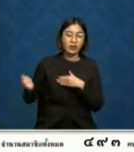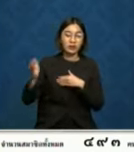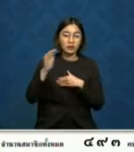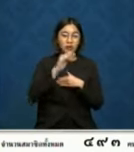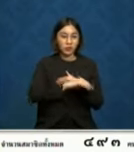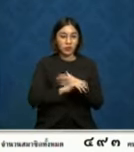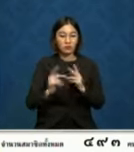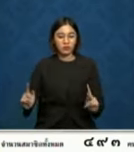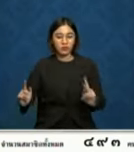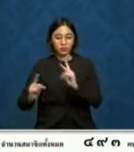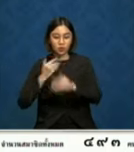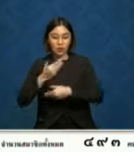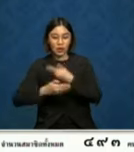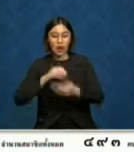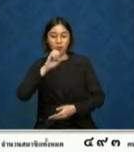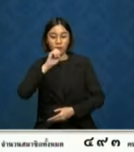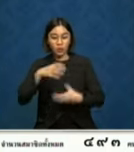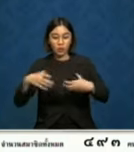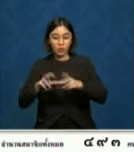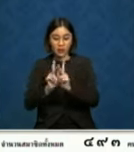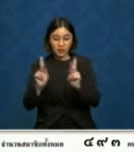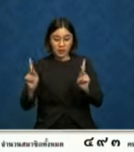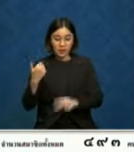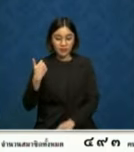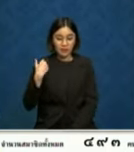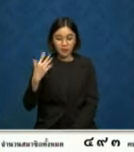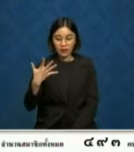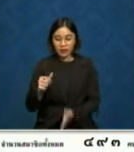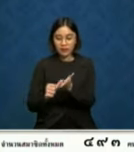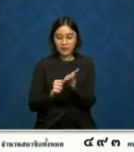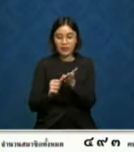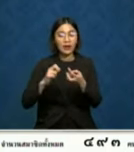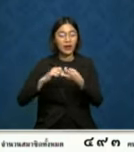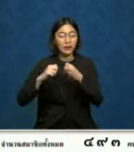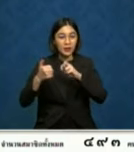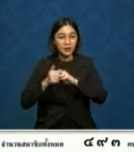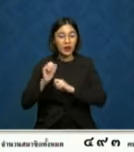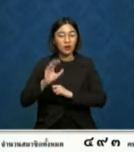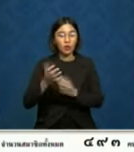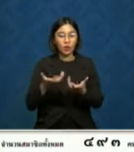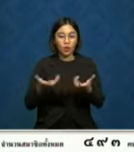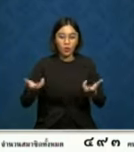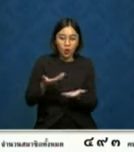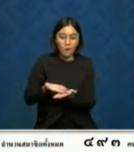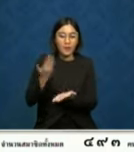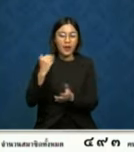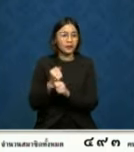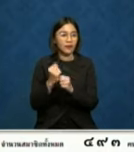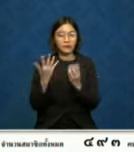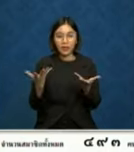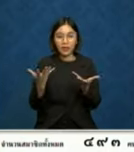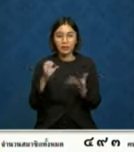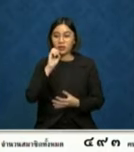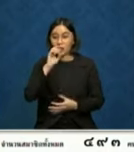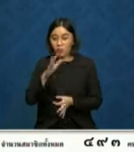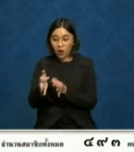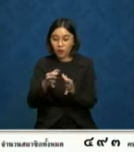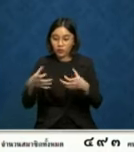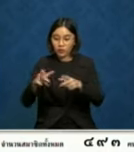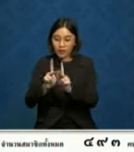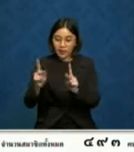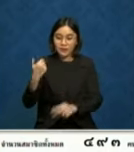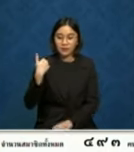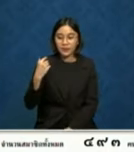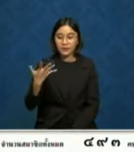กระทรวงพาณิชย์ได้บอกกับคณะกรรมาธิการมว่าจะแก้ปัญหาของแพงทั้งแผ่นดินได้อย่างไรประการที่